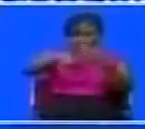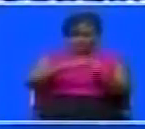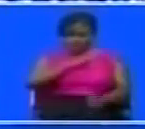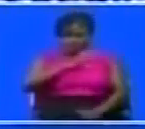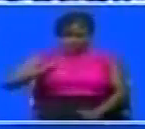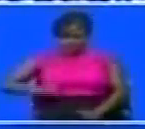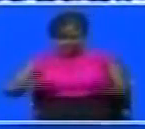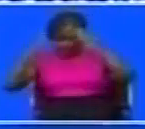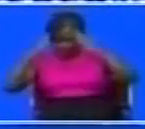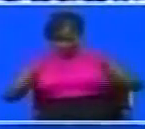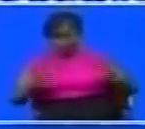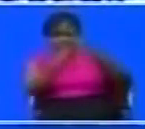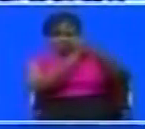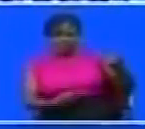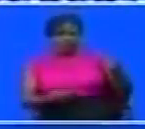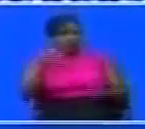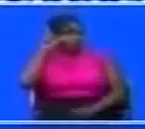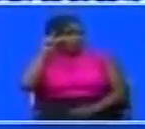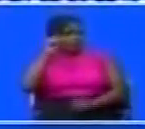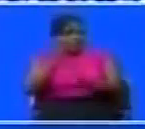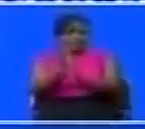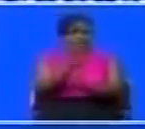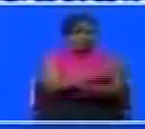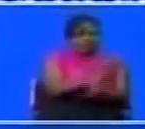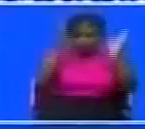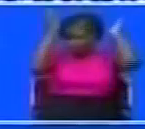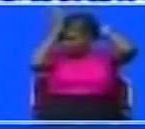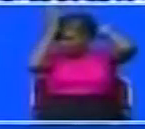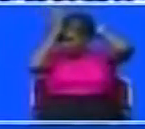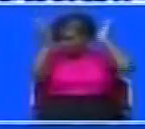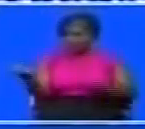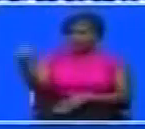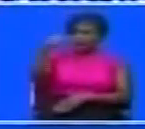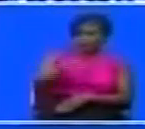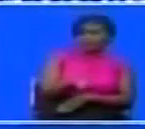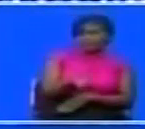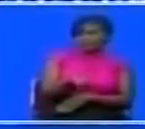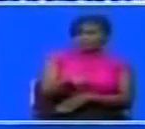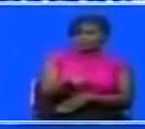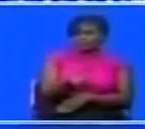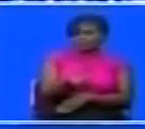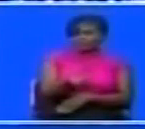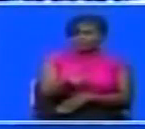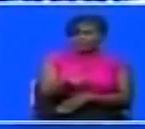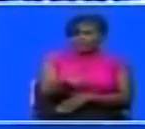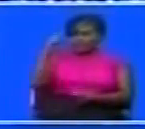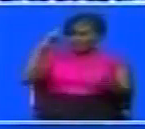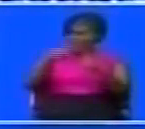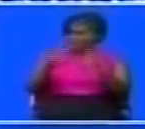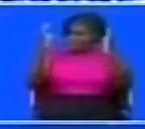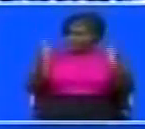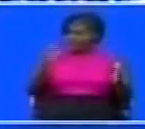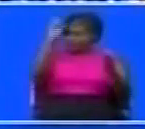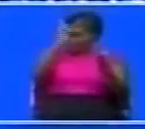na Kiislamu mjini Mombasa kabla ya ujio wa kiongozi wa dini ya Katoliki Papa Francis. Dhamira kuu